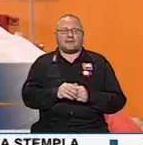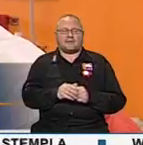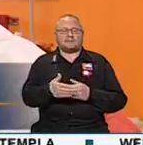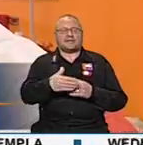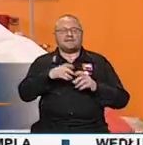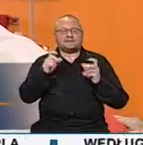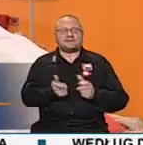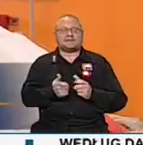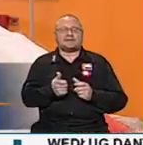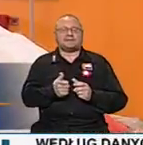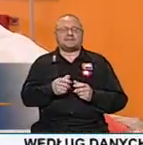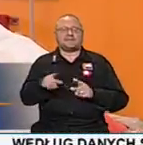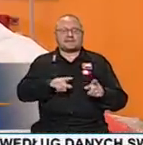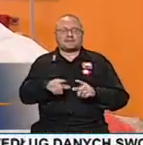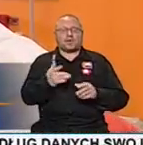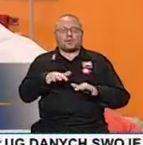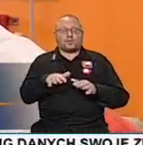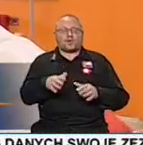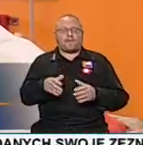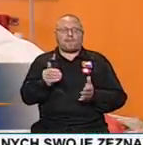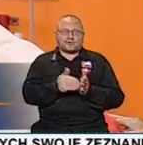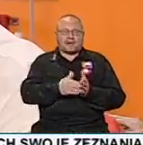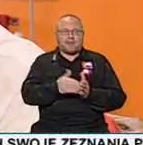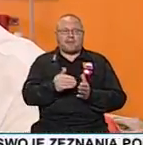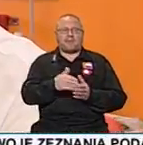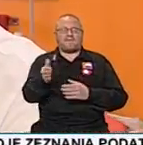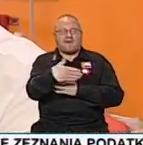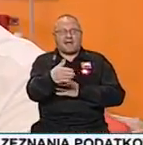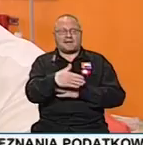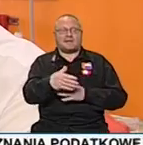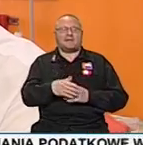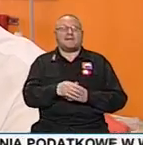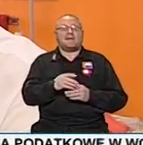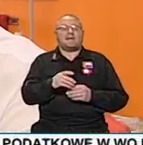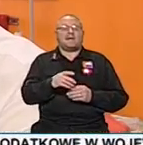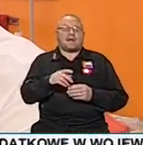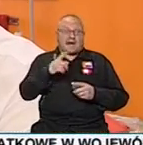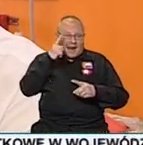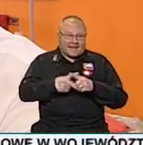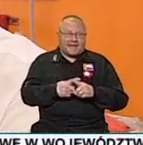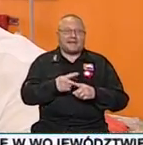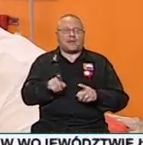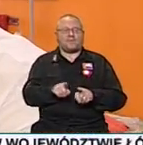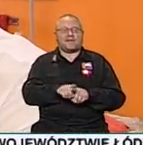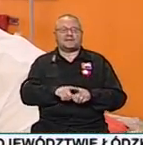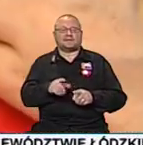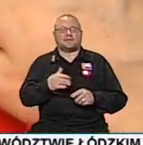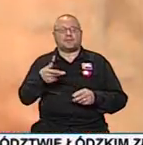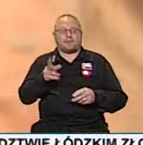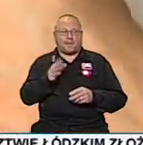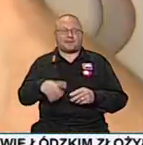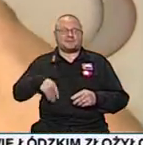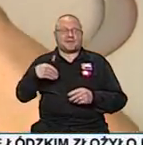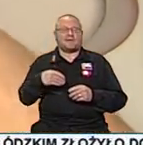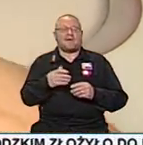przede wszystkim oznacza się dosyć dużym popytem na flagi polskie i flagi religijne ze względu na Światowe Dni Młodzieży odbywające się w Krakowie w tego roku.